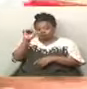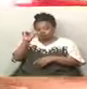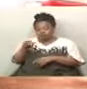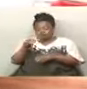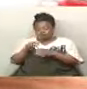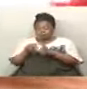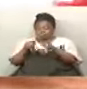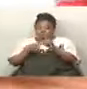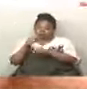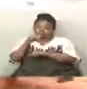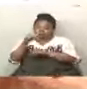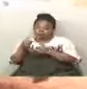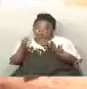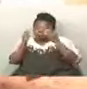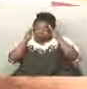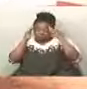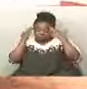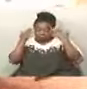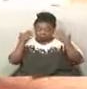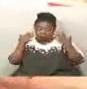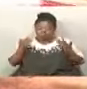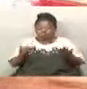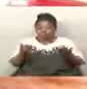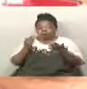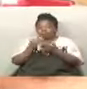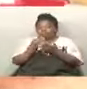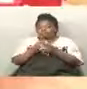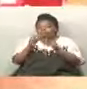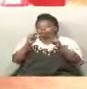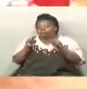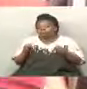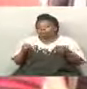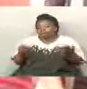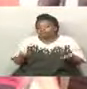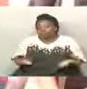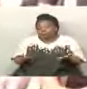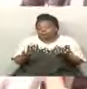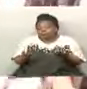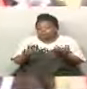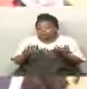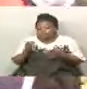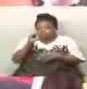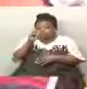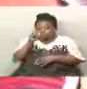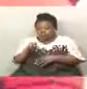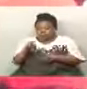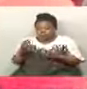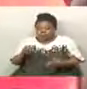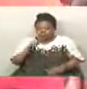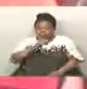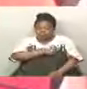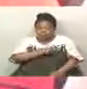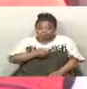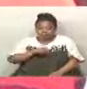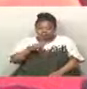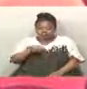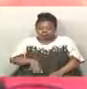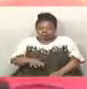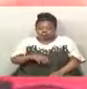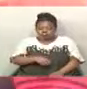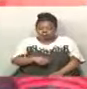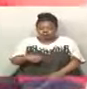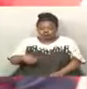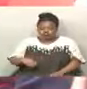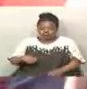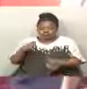Kampala so nga abalala babadde tebannategeerekeka olw'obutasangibwa na bibogerako. Nalongo Nantongo Mwesigye ng'ono ye nnyina wa Kiza